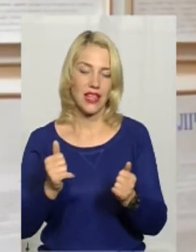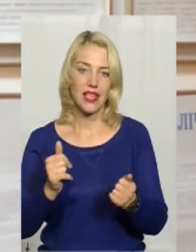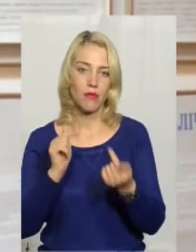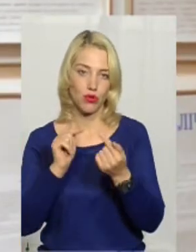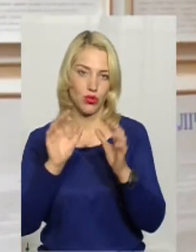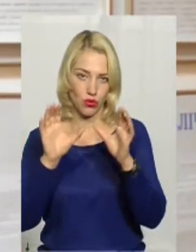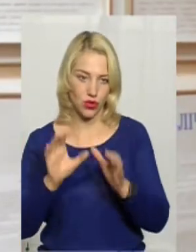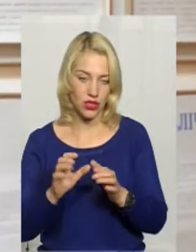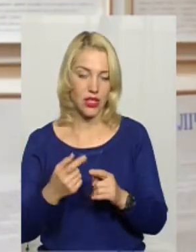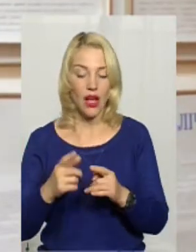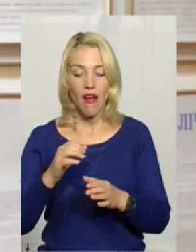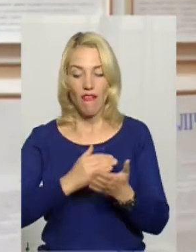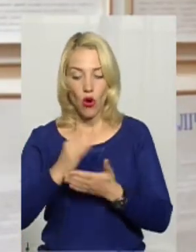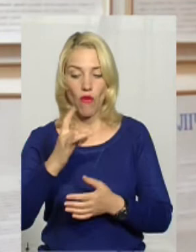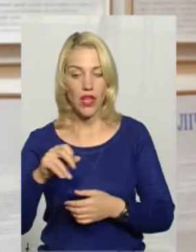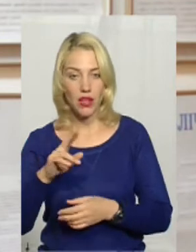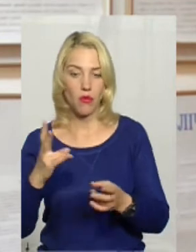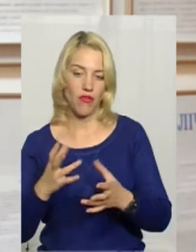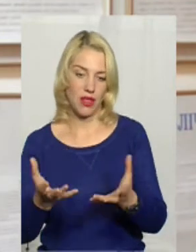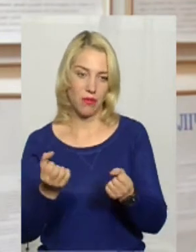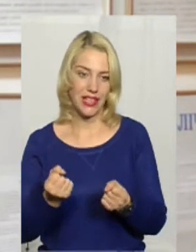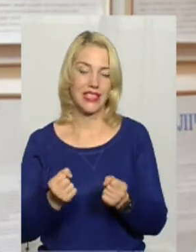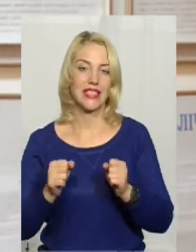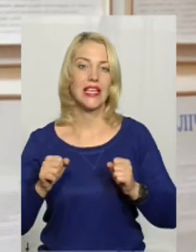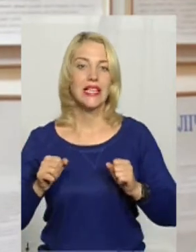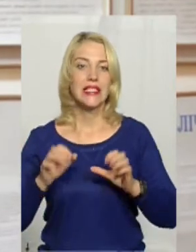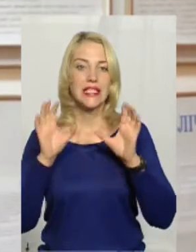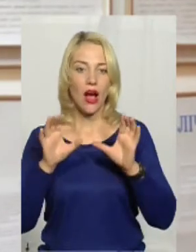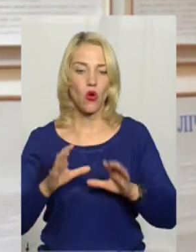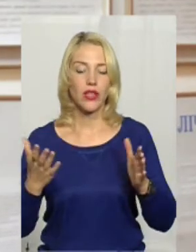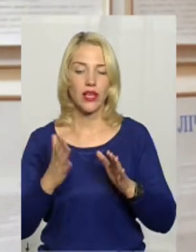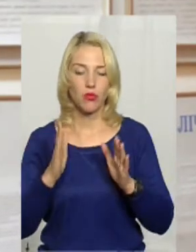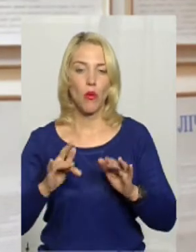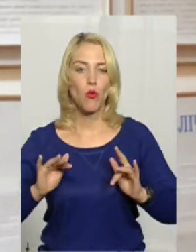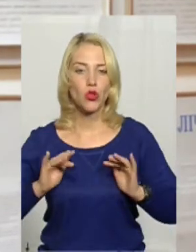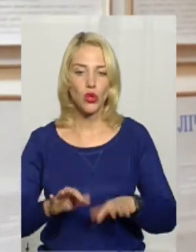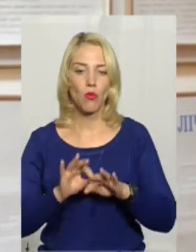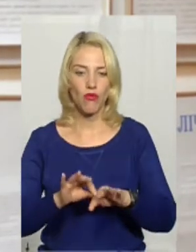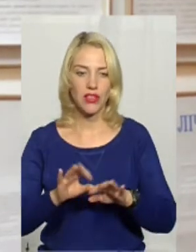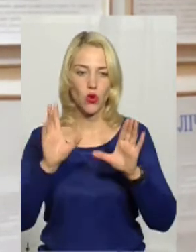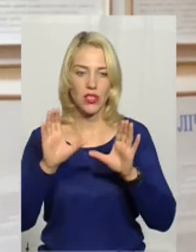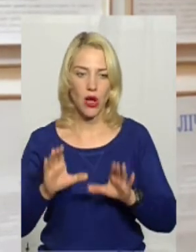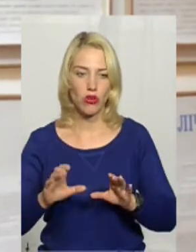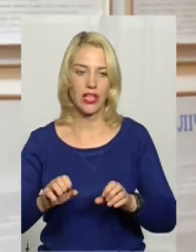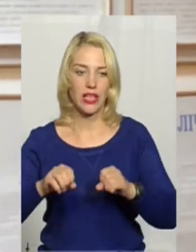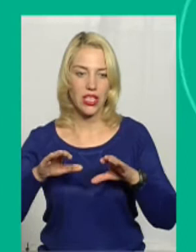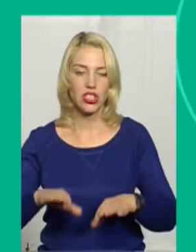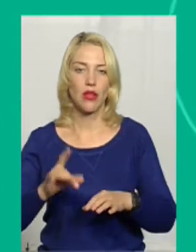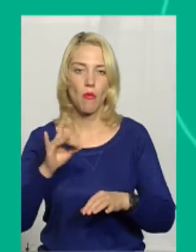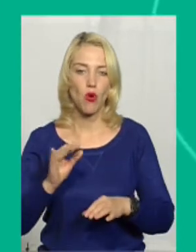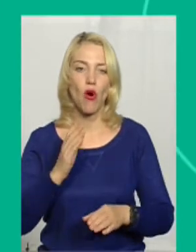Верховна Рада повинна прийняти спеціальний закон, який би врегулював порядок, процедуру проведення і узаконення рішень, прийнятих на всеукраїнському референдумі.